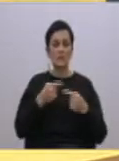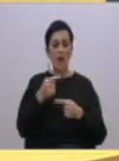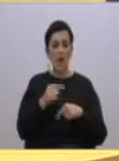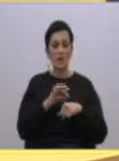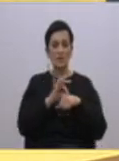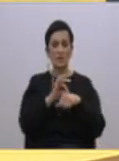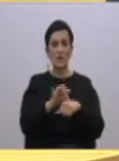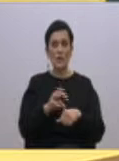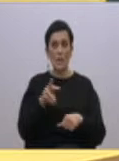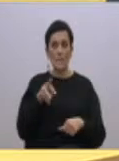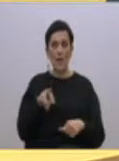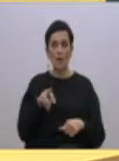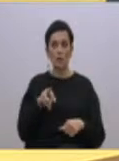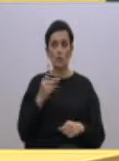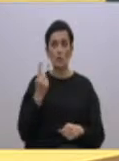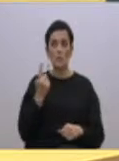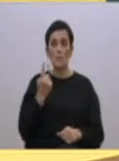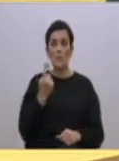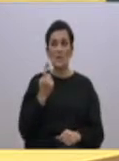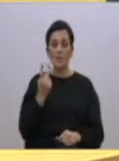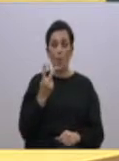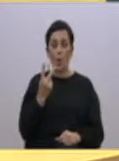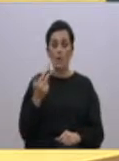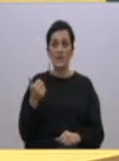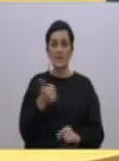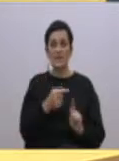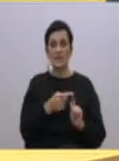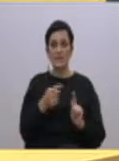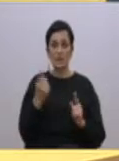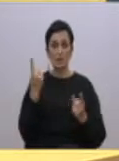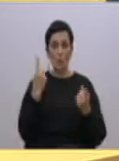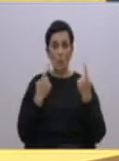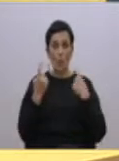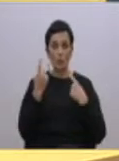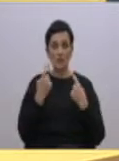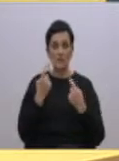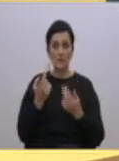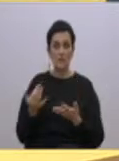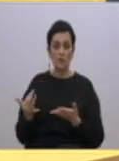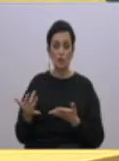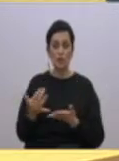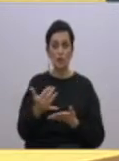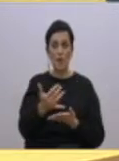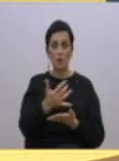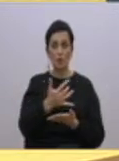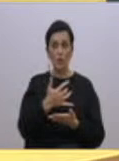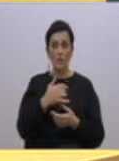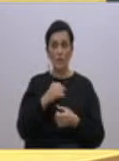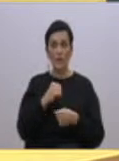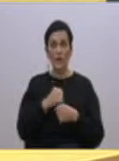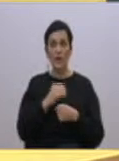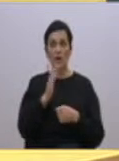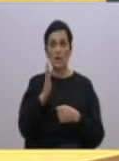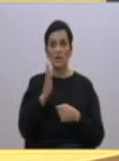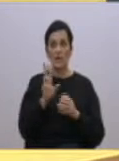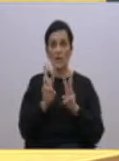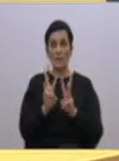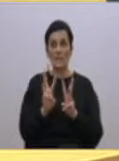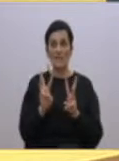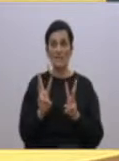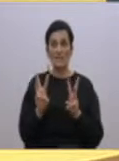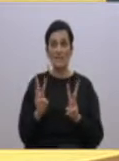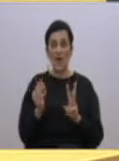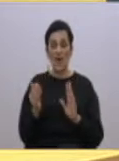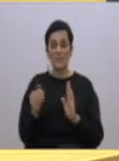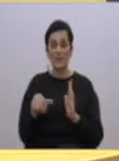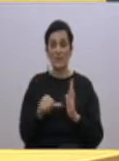aghtsera pirveli ori kvira monatsebta shegiroeba gankhortsieldeba ვებგვერდის მეშვეობით